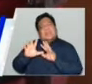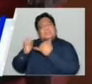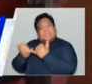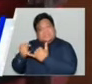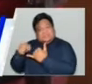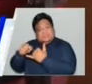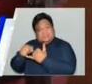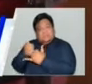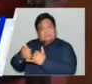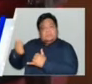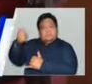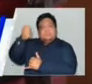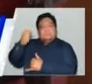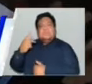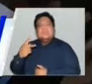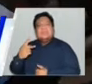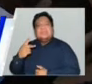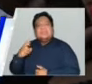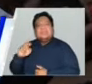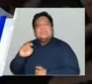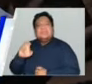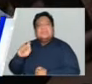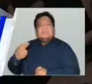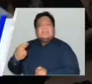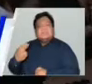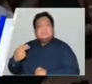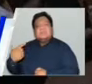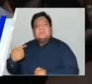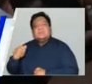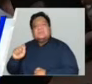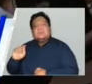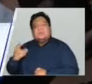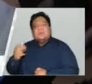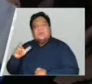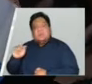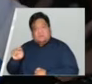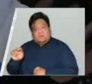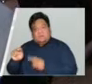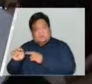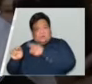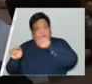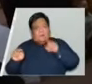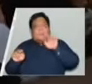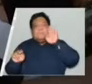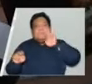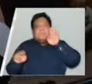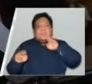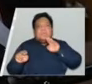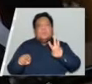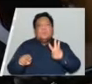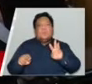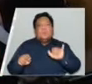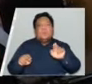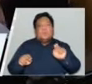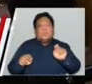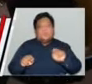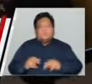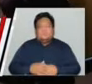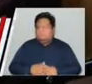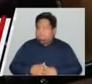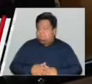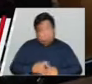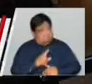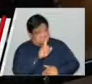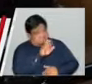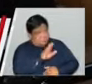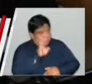Gatchalian, tumatakong kongresista sa Valenzuela. Kapatid siya ni Senator Sherwin Gatchalian. Sa kapatid niyo po ba yan or sa brother niyo yung sasakyan?